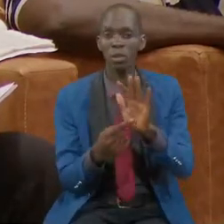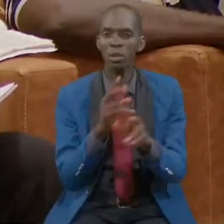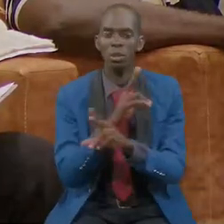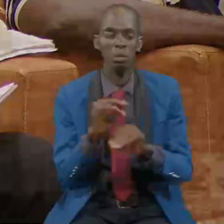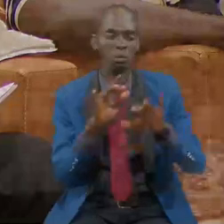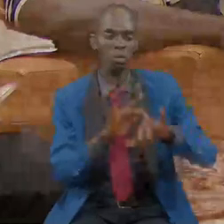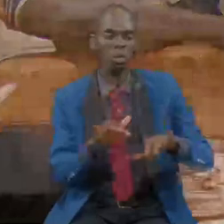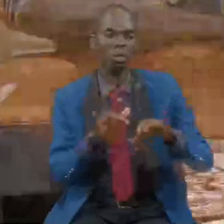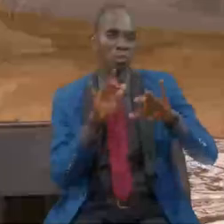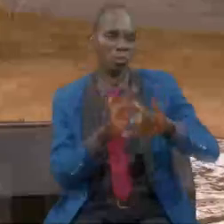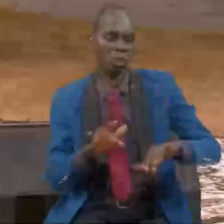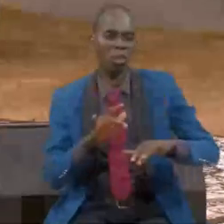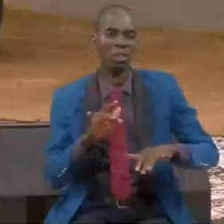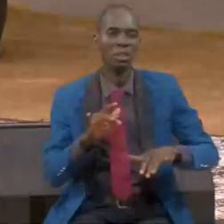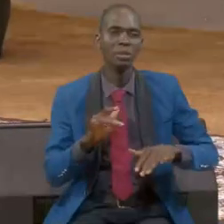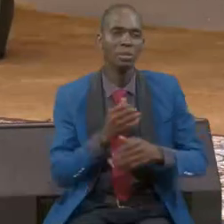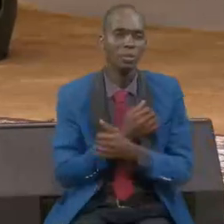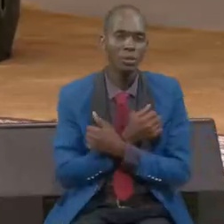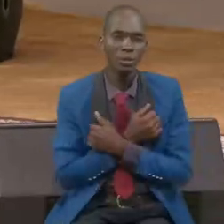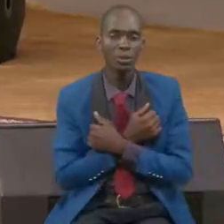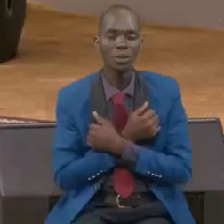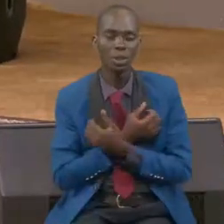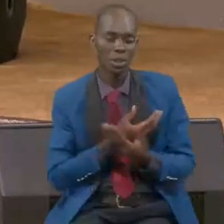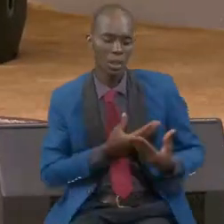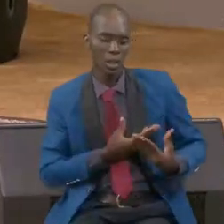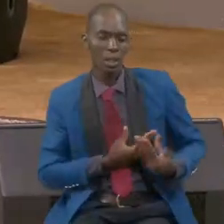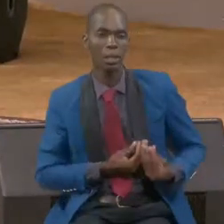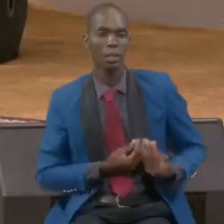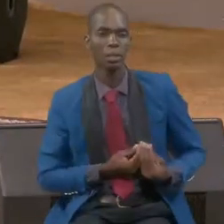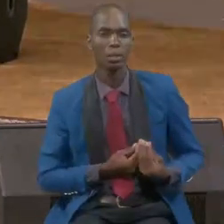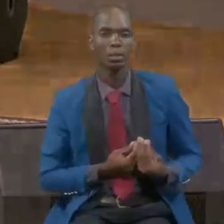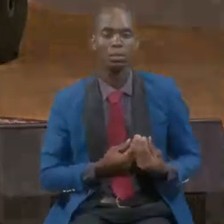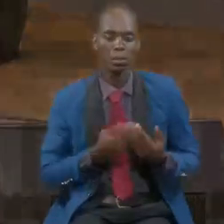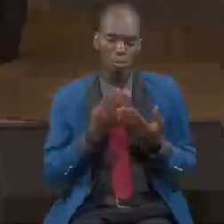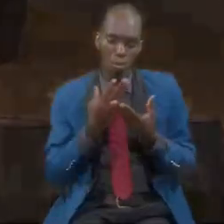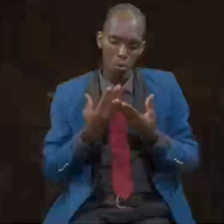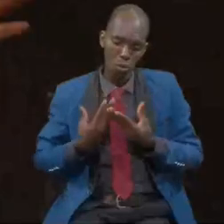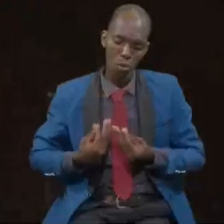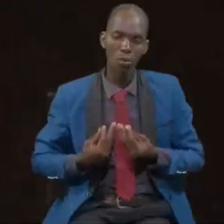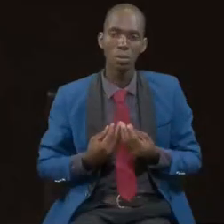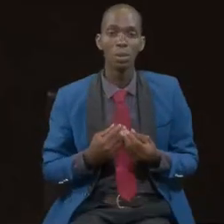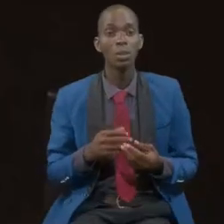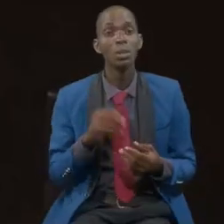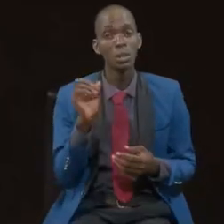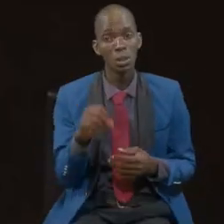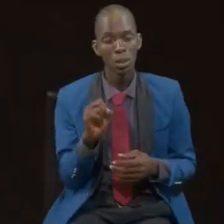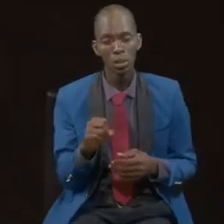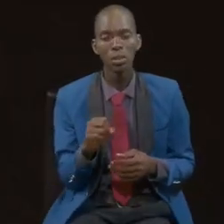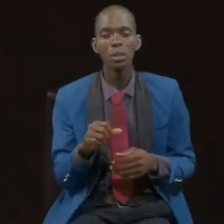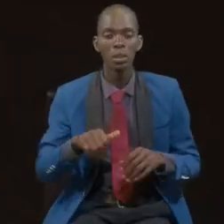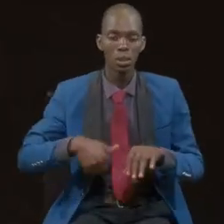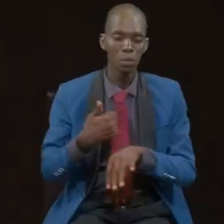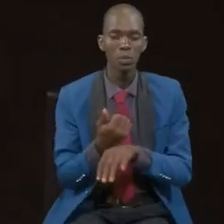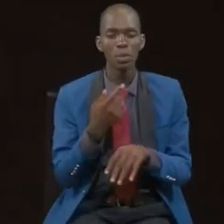fait miséricorde. La miséricorde, l'amour, la douceur, la bonté affirment